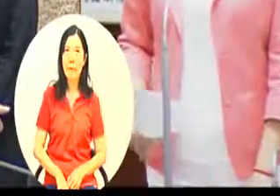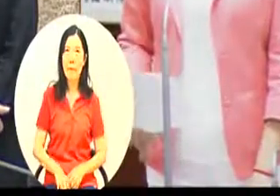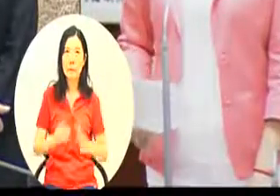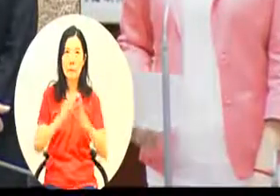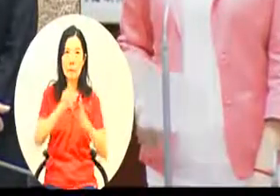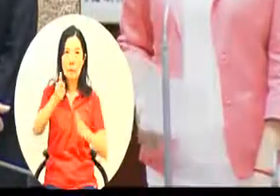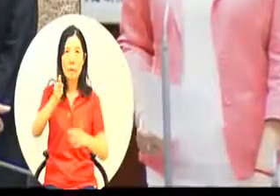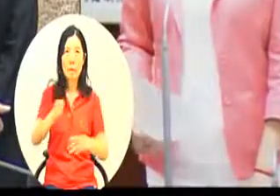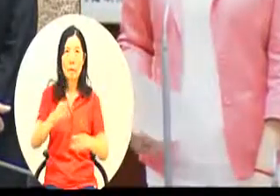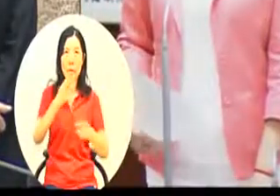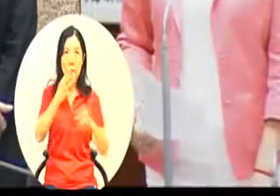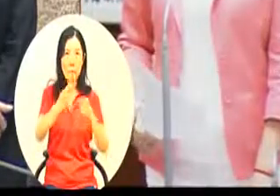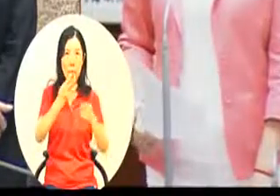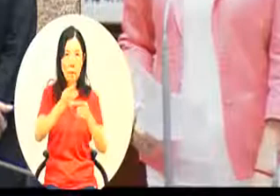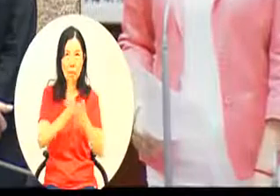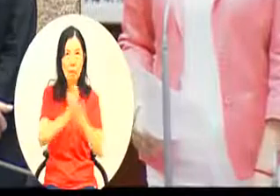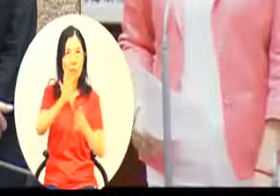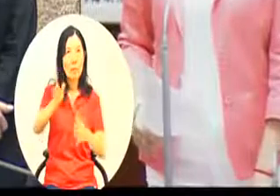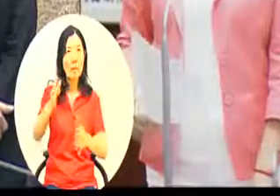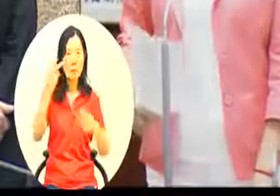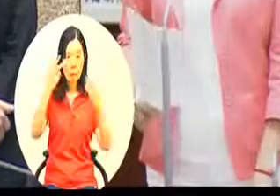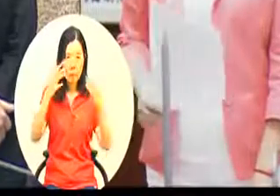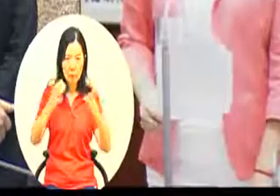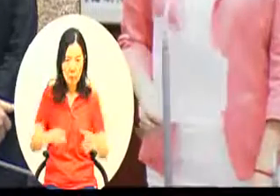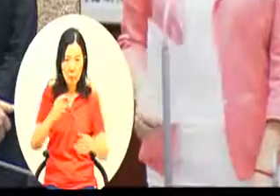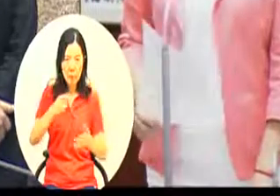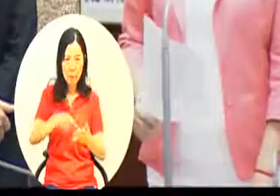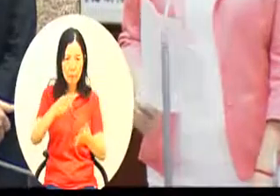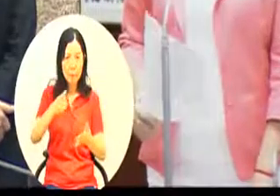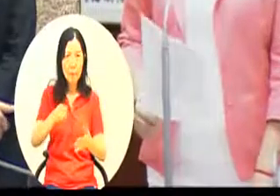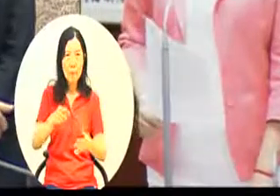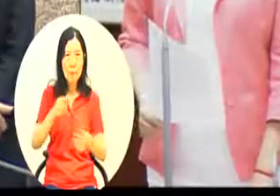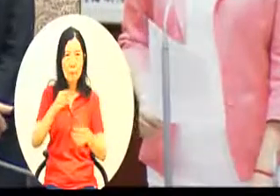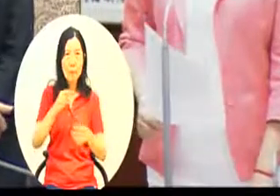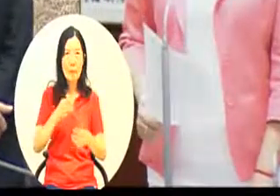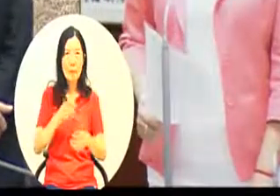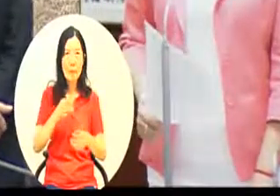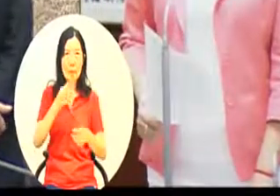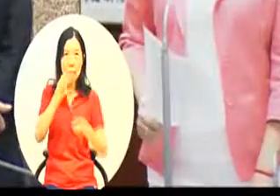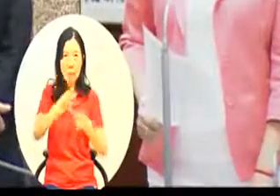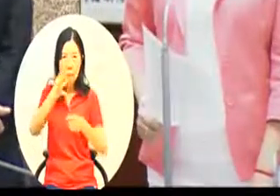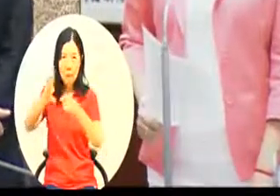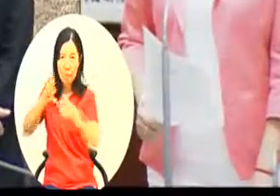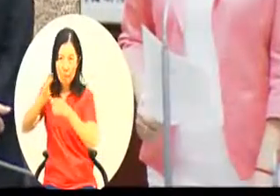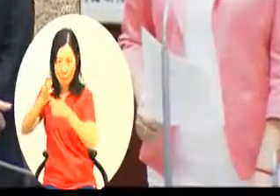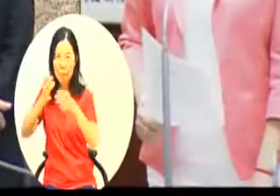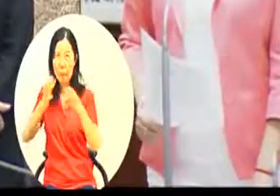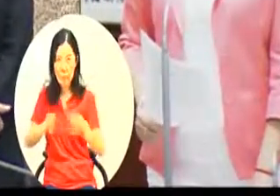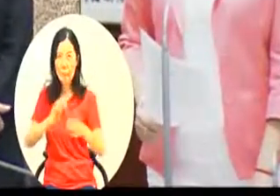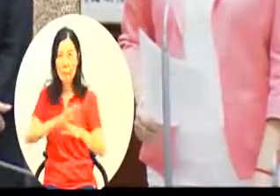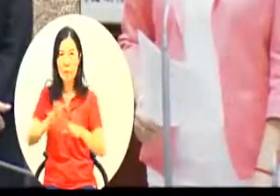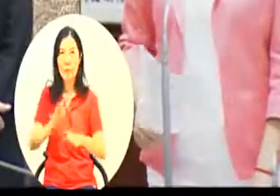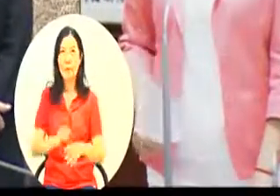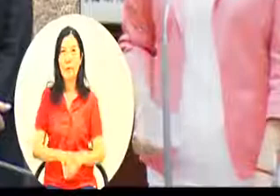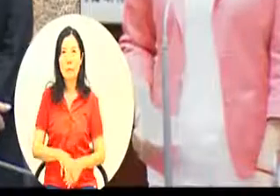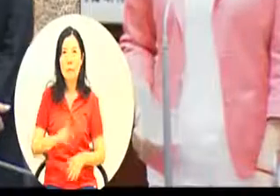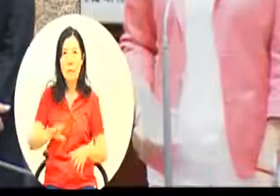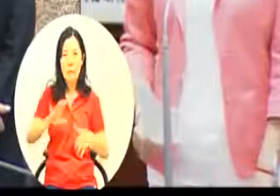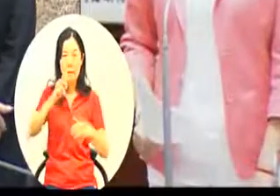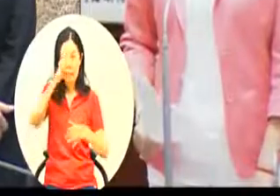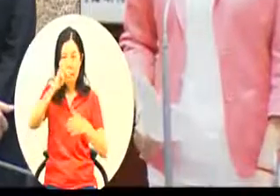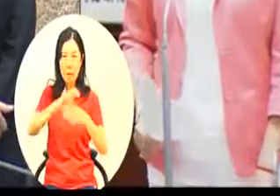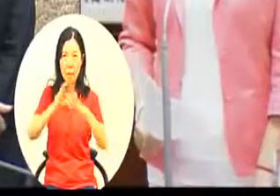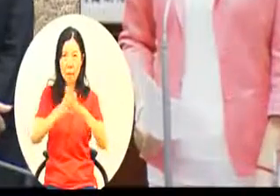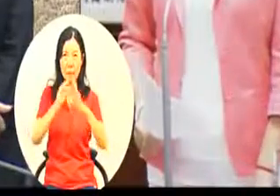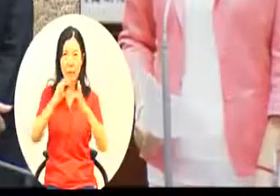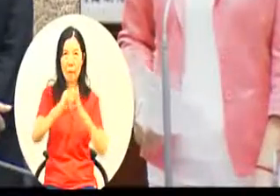长四年后阁会办一道，以后拢每一冬每一间四年拢会办齁。你希望我们文化局这边